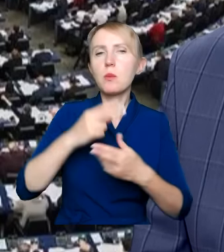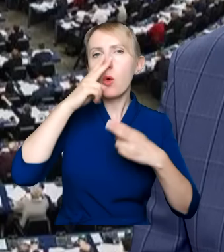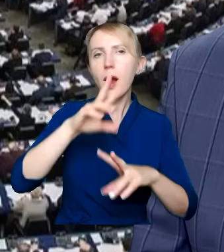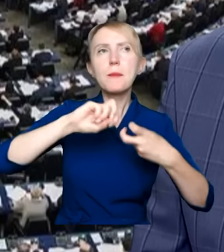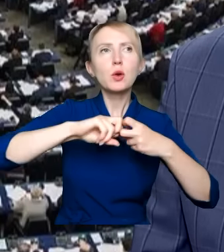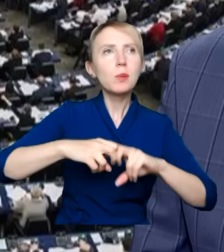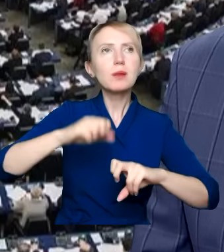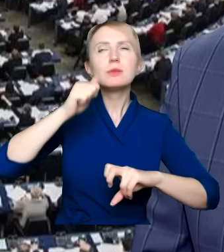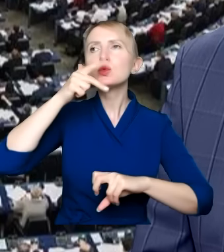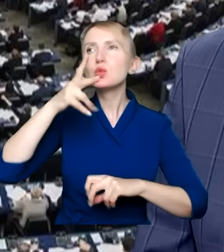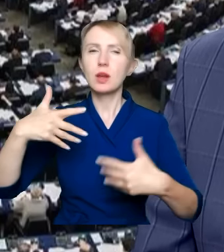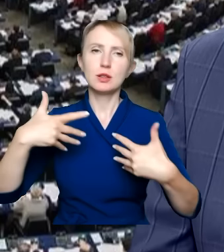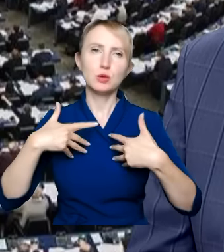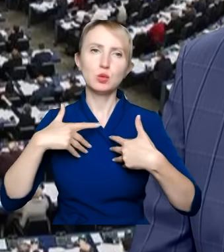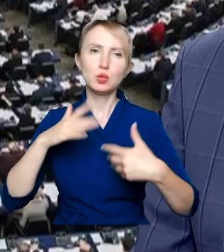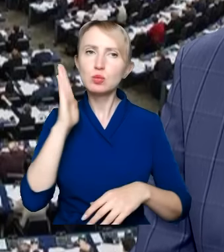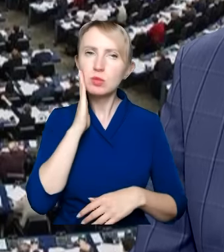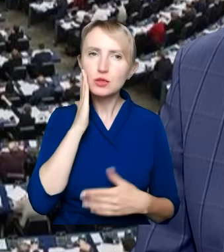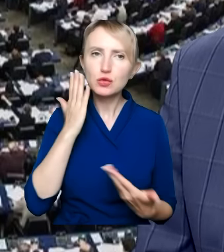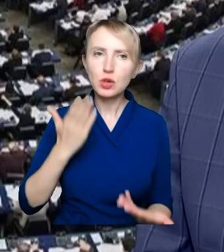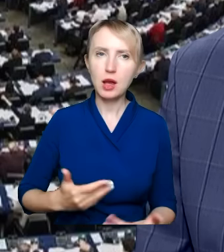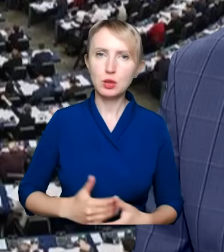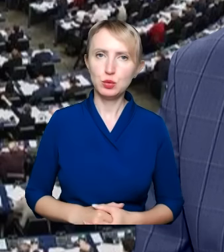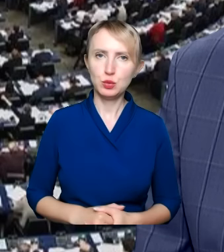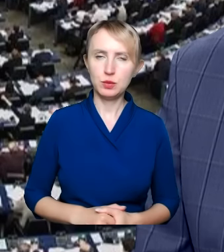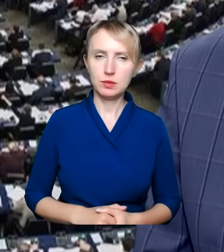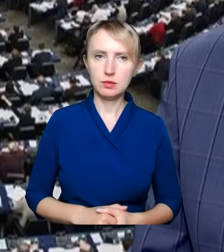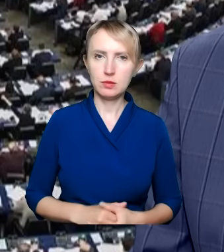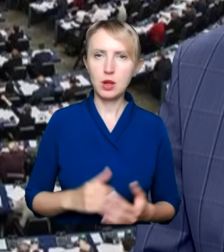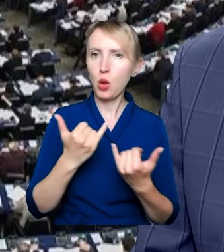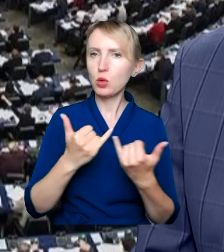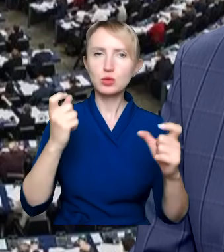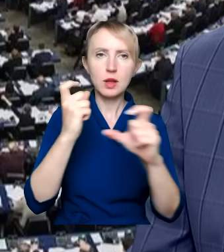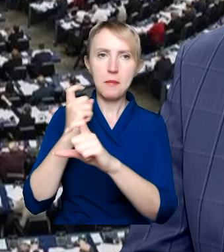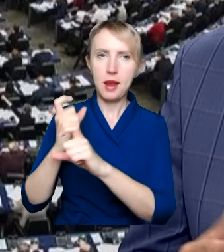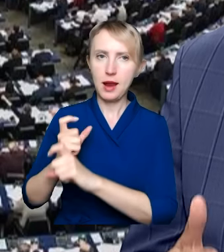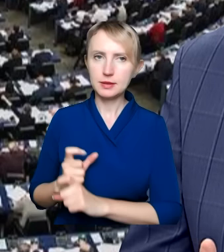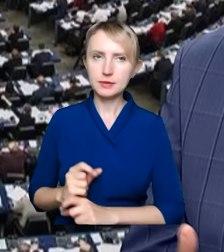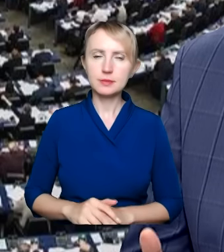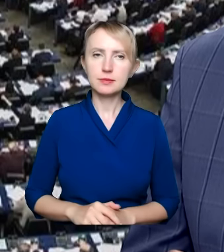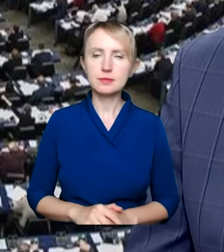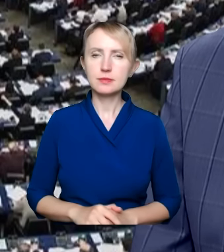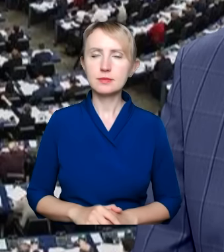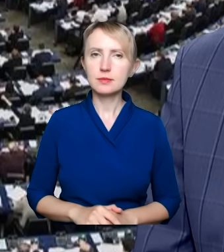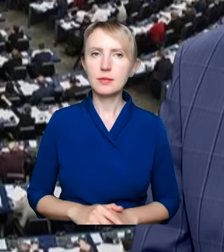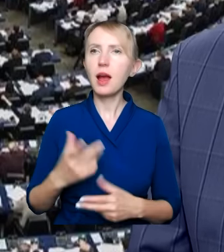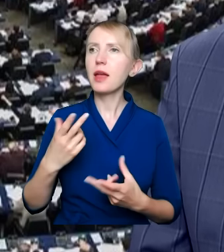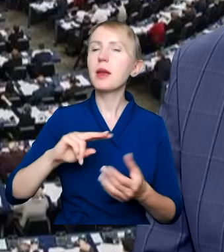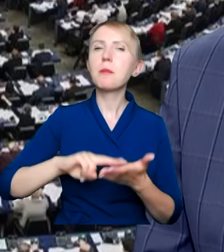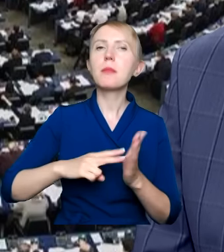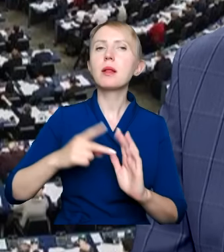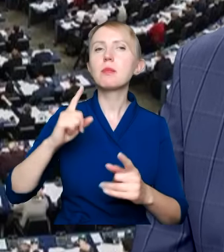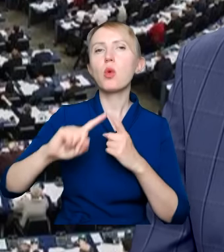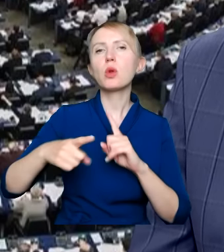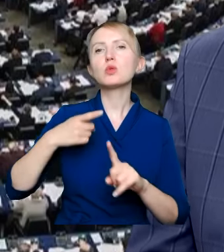życiu mieszkańców różnych państw a nie strategia polityczna która